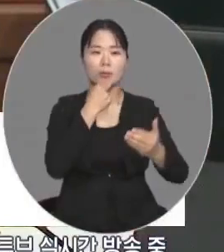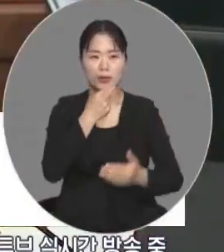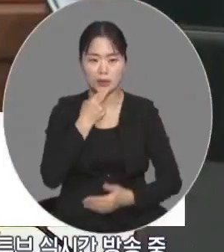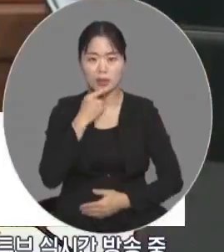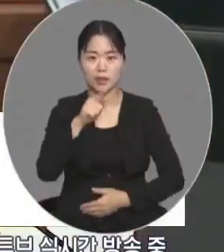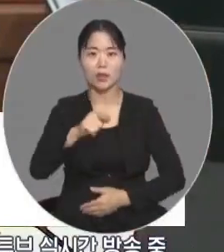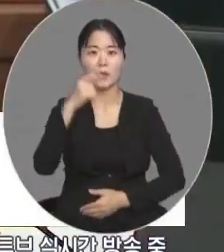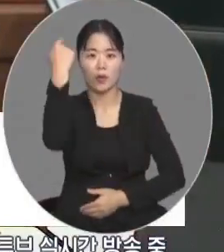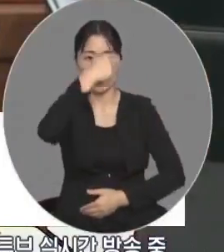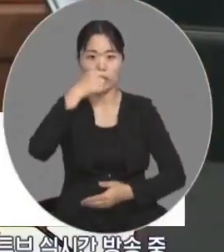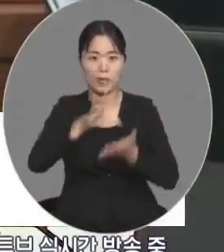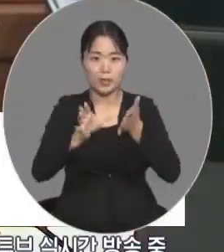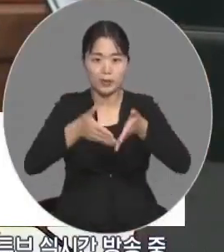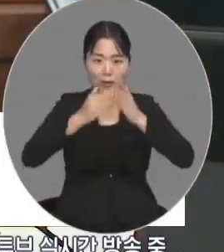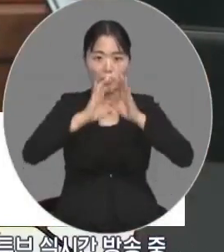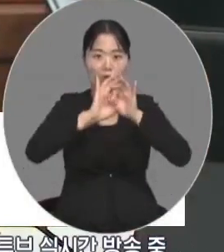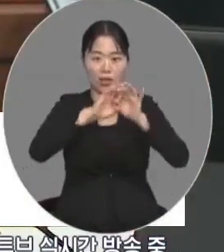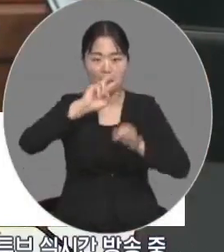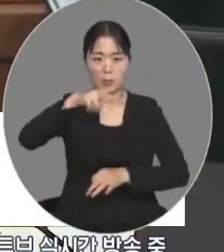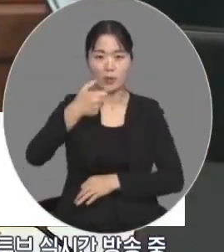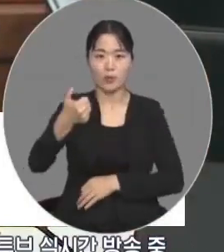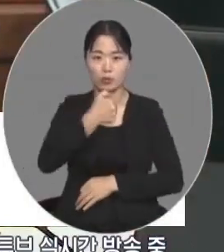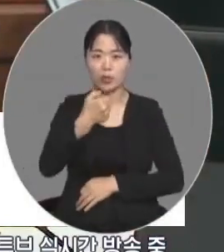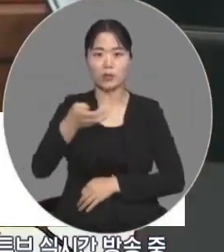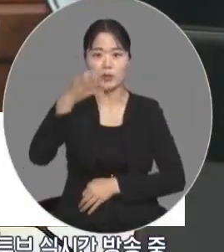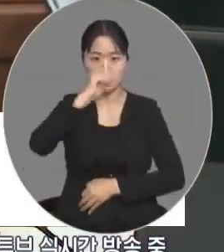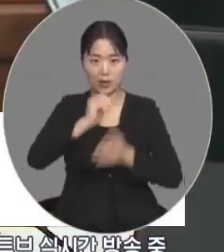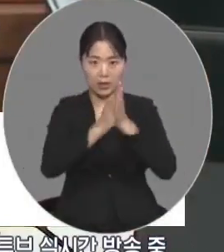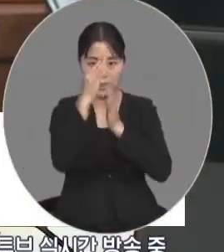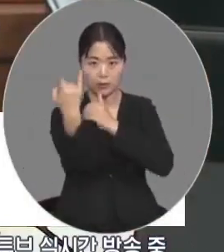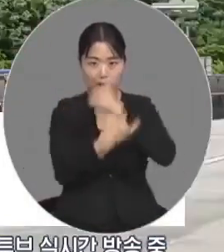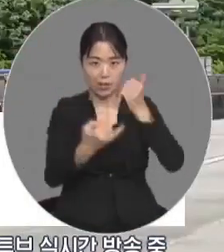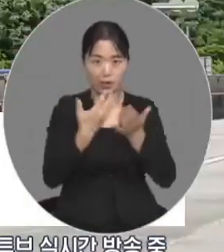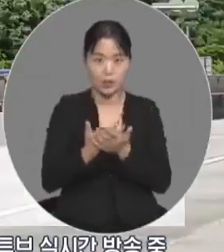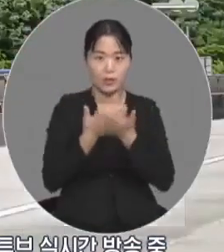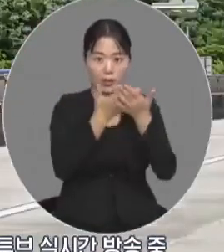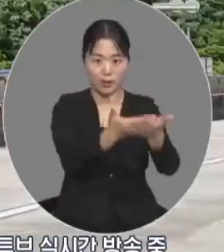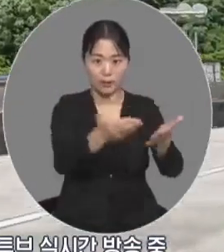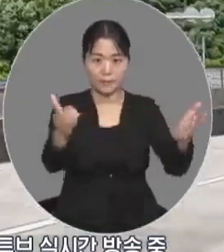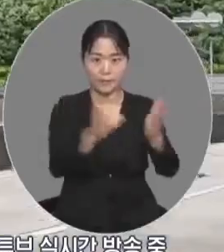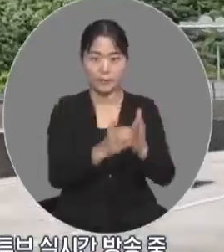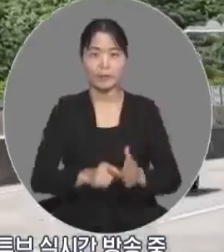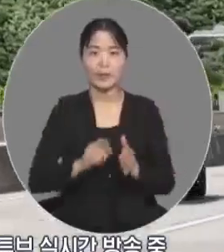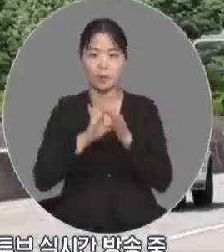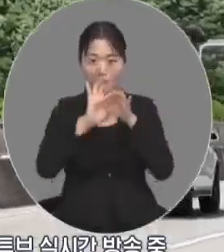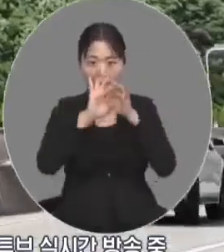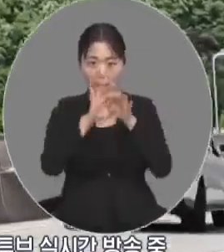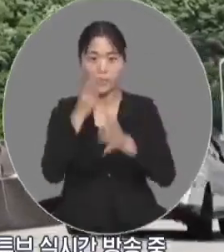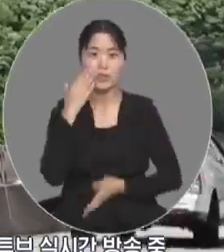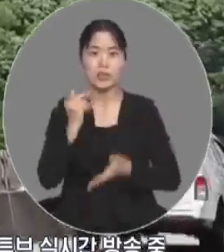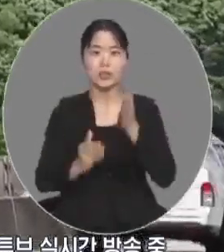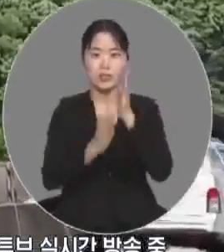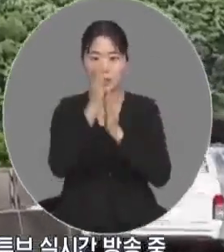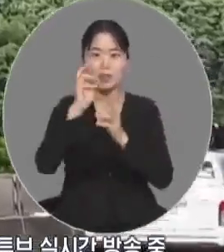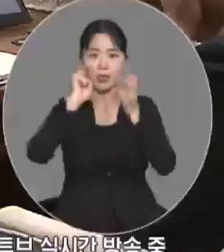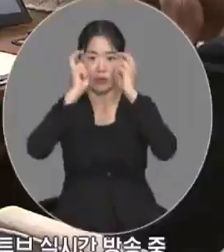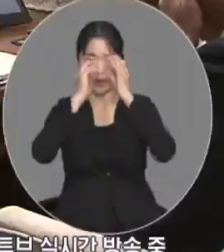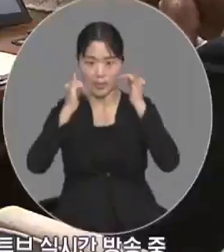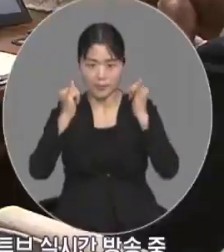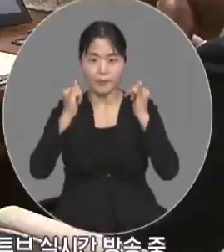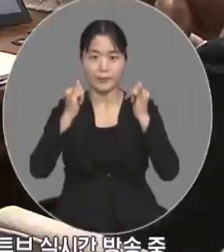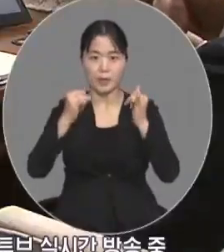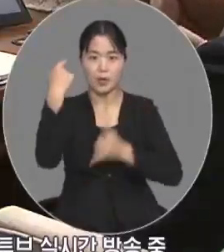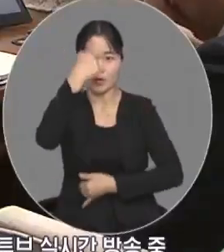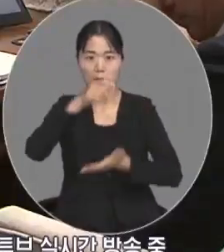위한 사업비 250억 예산을 시의회에 제출했습니다. 이로써 울산시의 기업인 조형물 건립 사업은